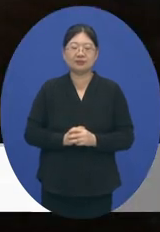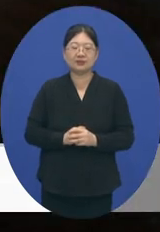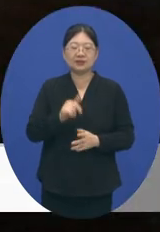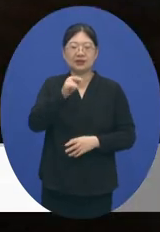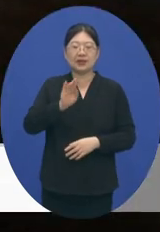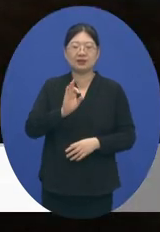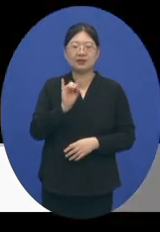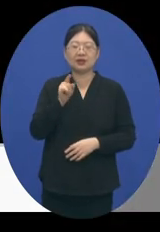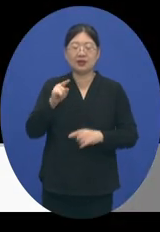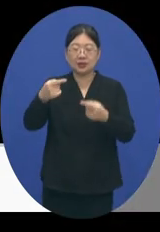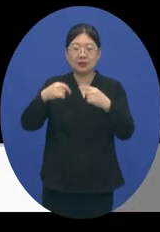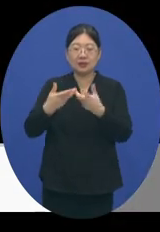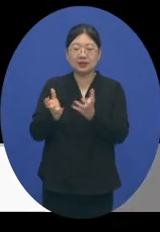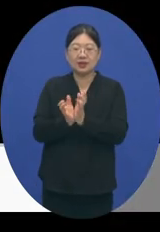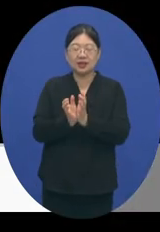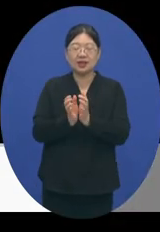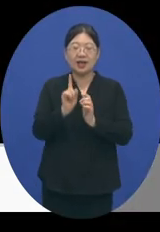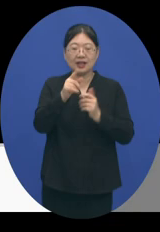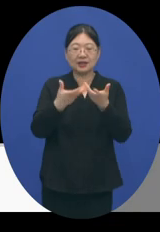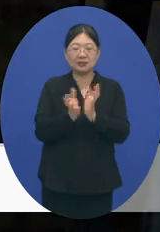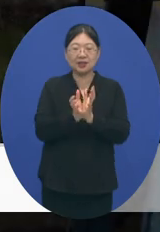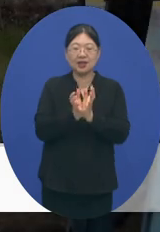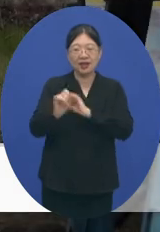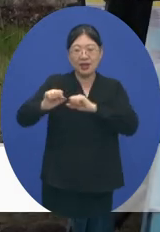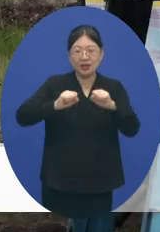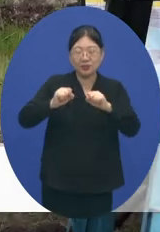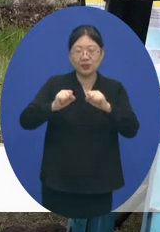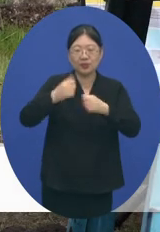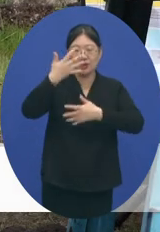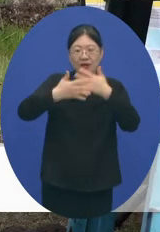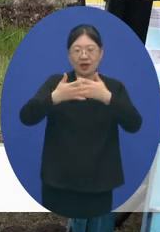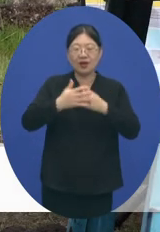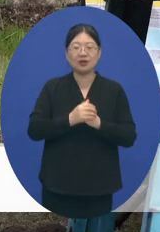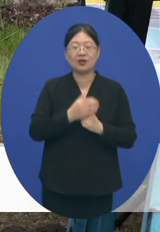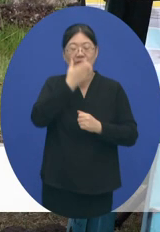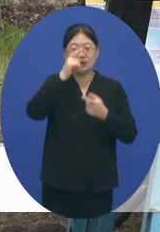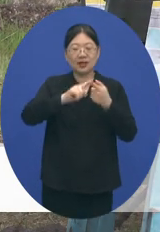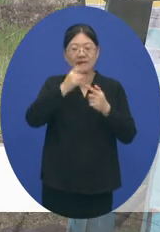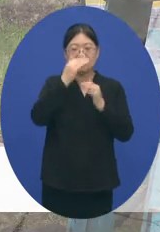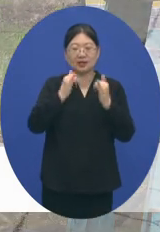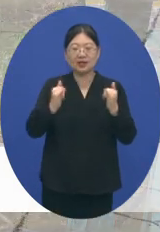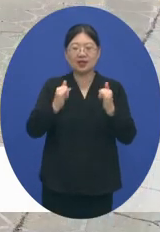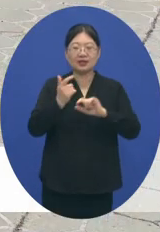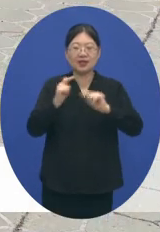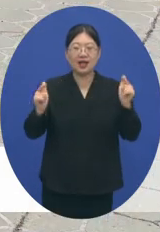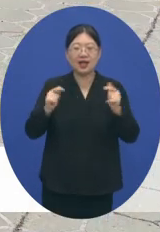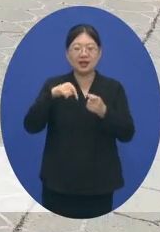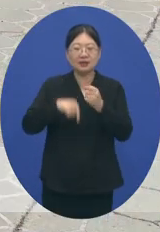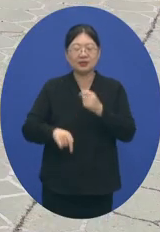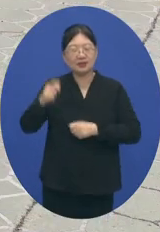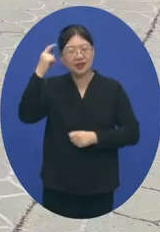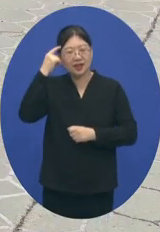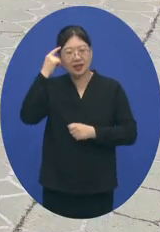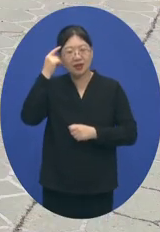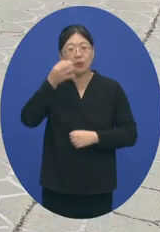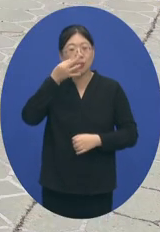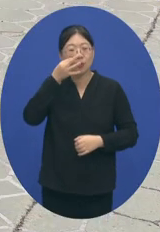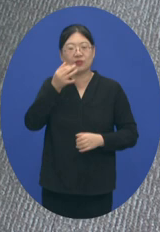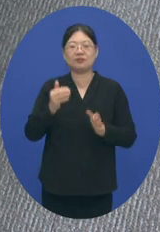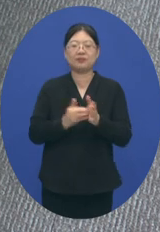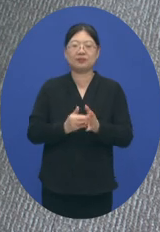갭이어 참여팀 중 한 팀의 프로젝트 활동 영상입니다. 꿈에 대한 청년들의 다양하고 깊은 생각들을 엿볼 수